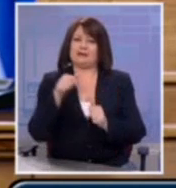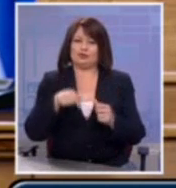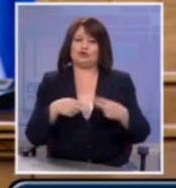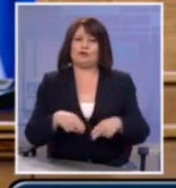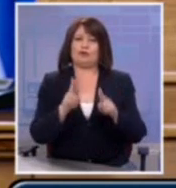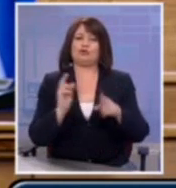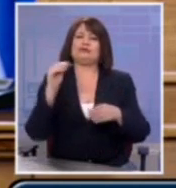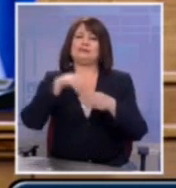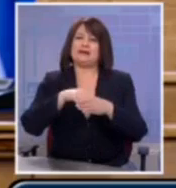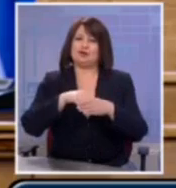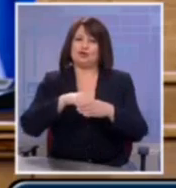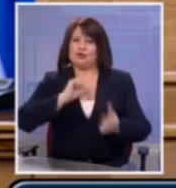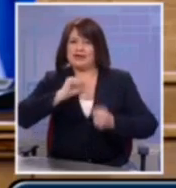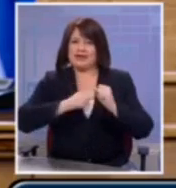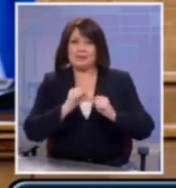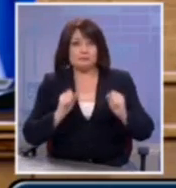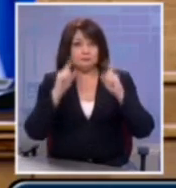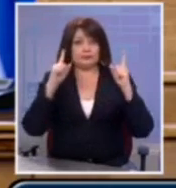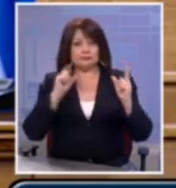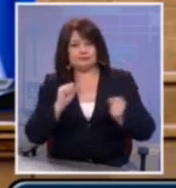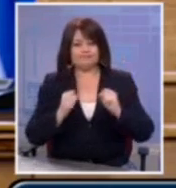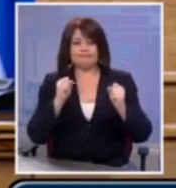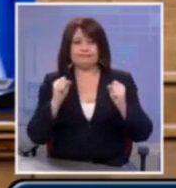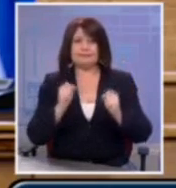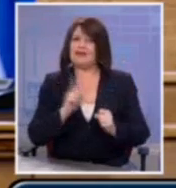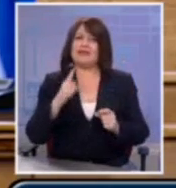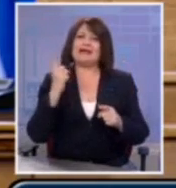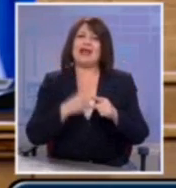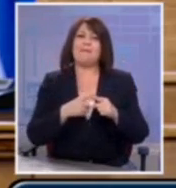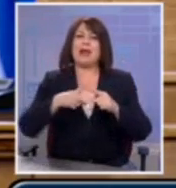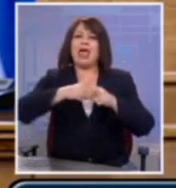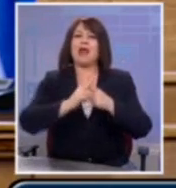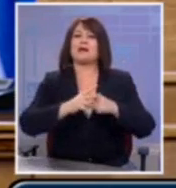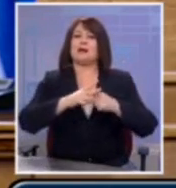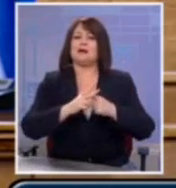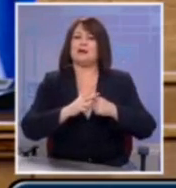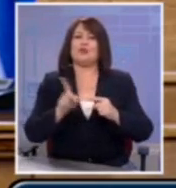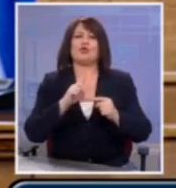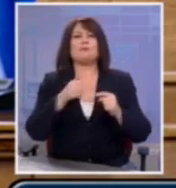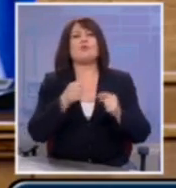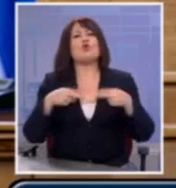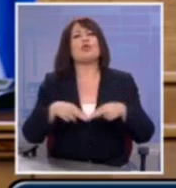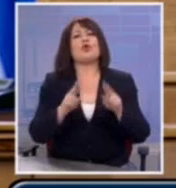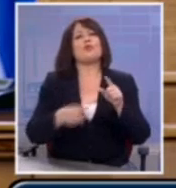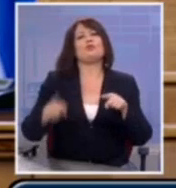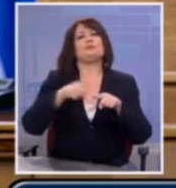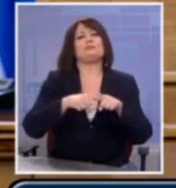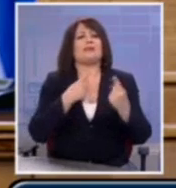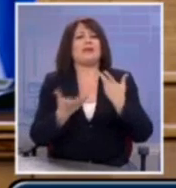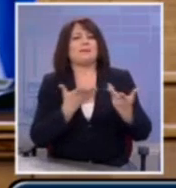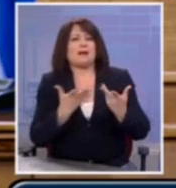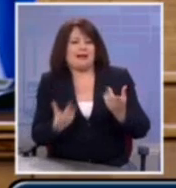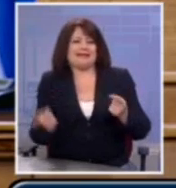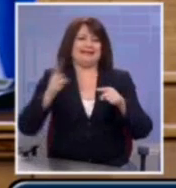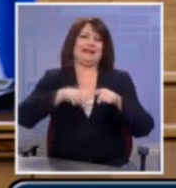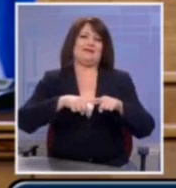της συμμετοχής και της κινηματικής εγρήγορσης δεν είναι απλά ένα εργαλείο. Δεν είναι απλά ένας δρόμος συμπληρωματικός των διαπραγματεύσεων